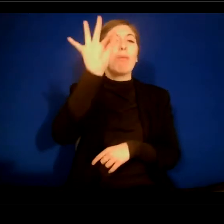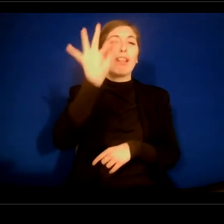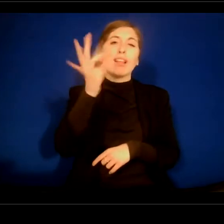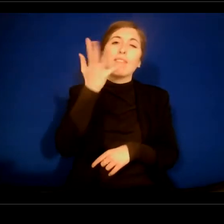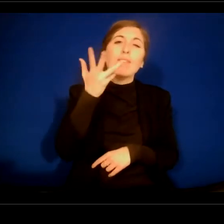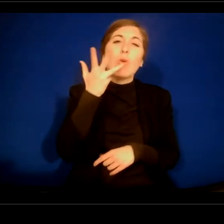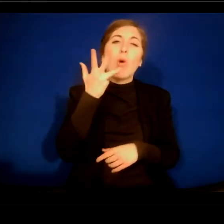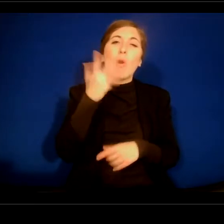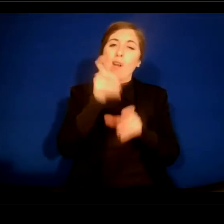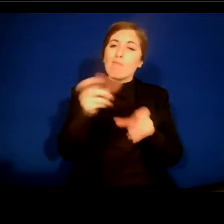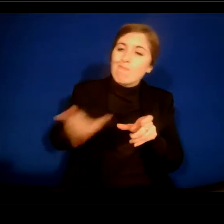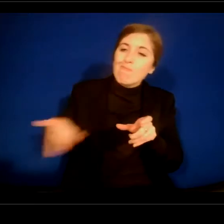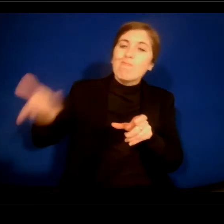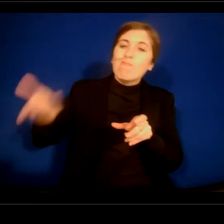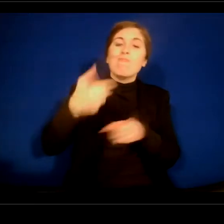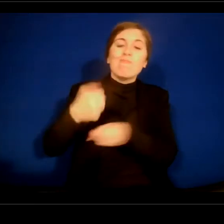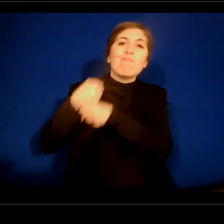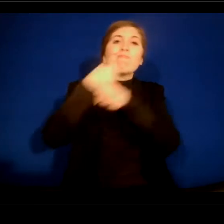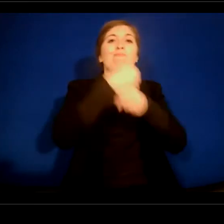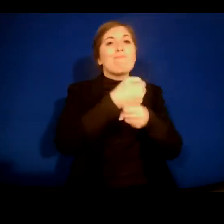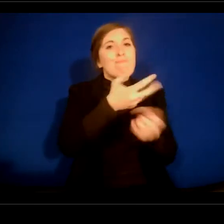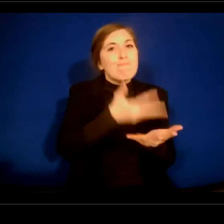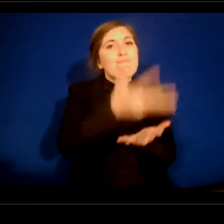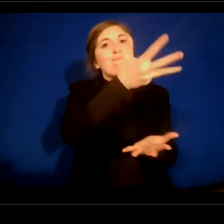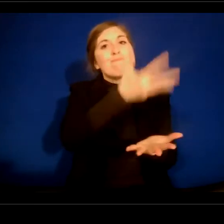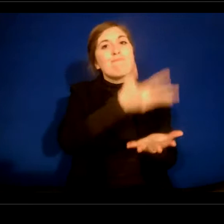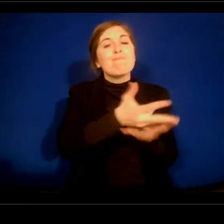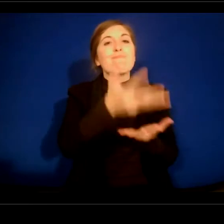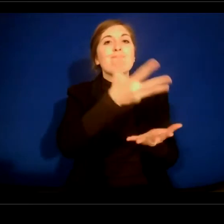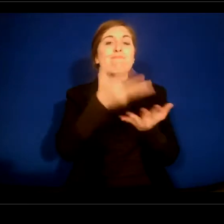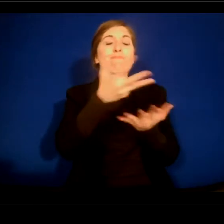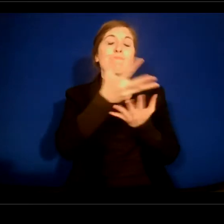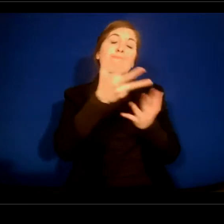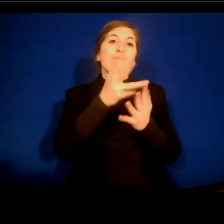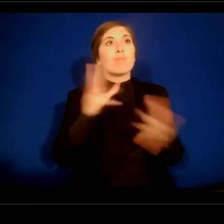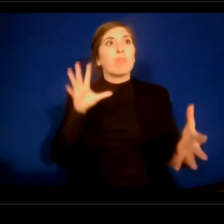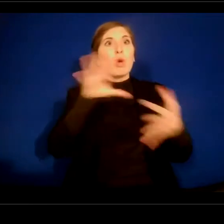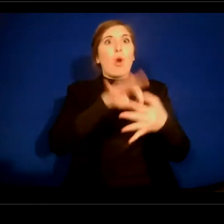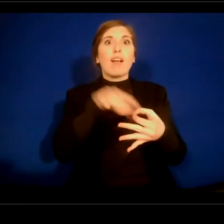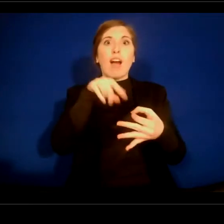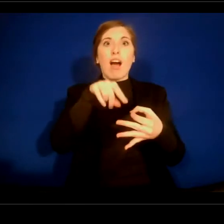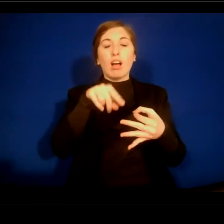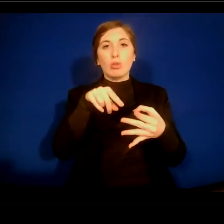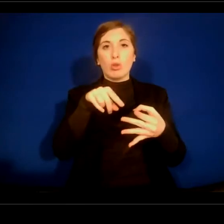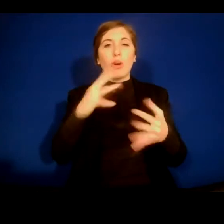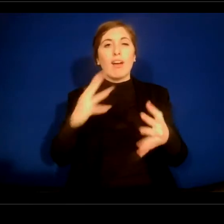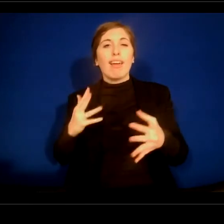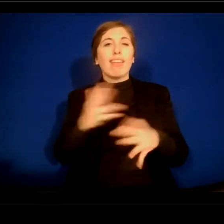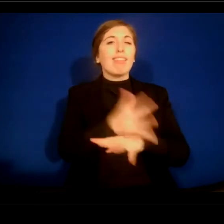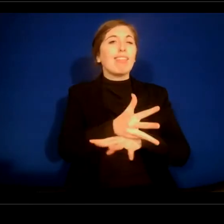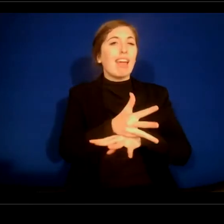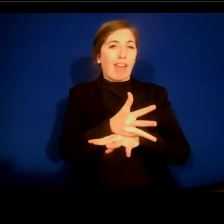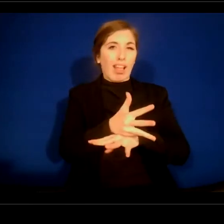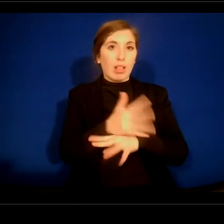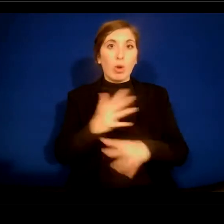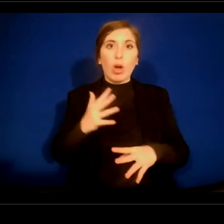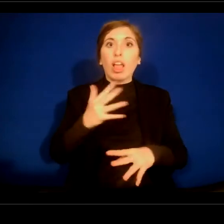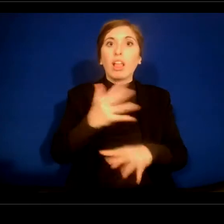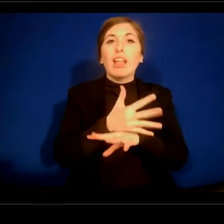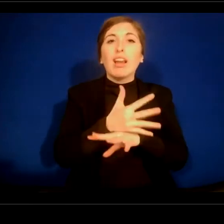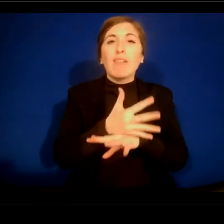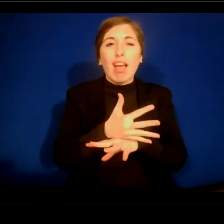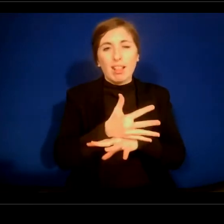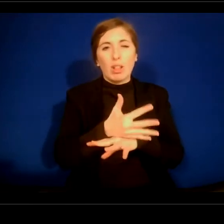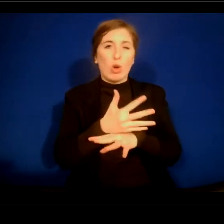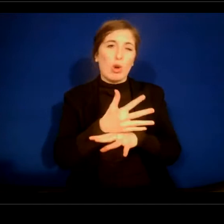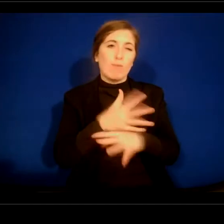quello che sta succedendo a livello di intervento a favore evidentemente della popolazione